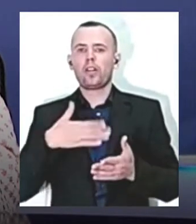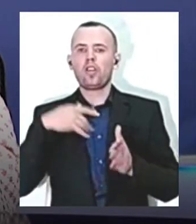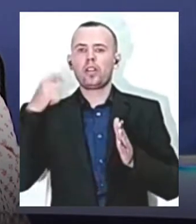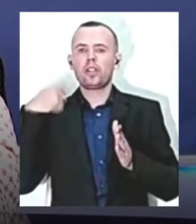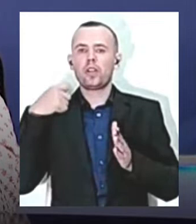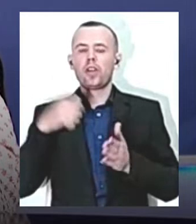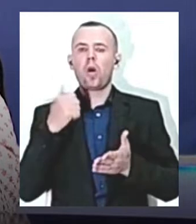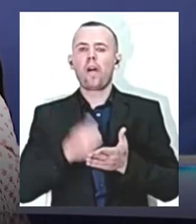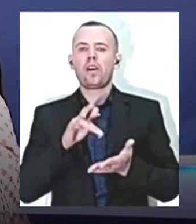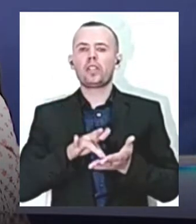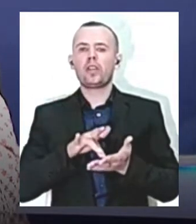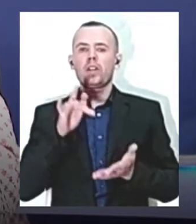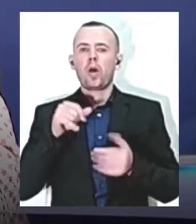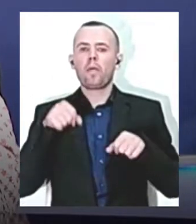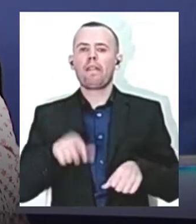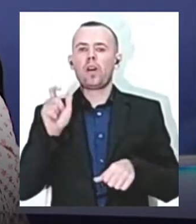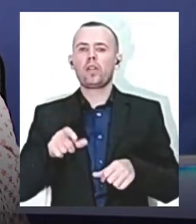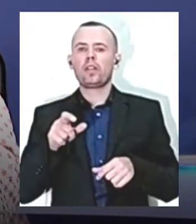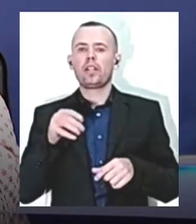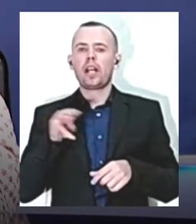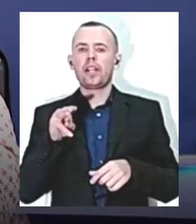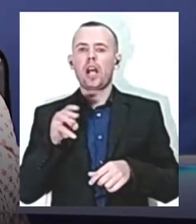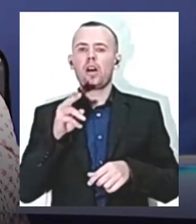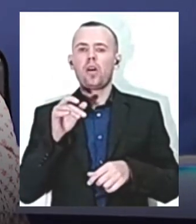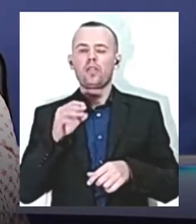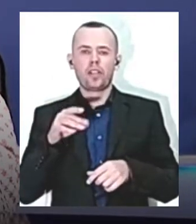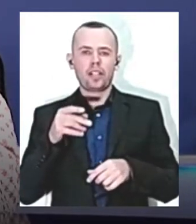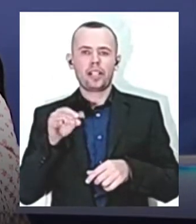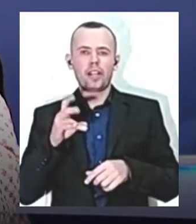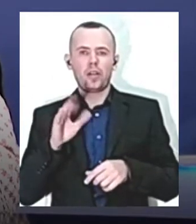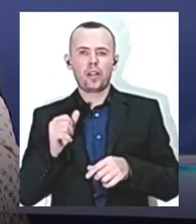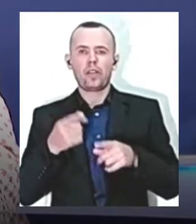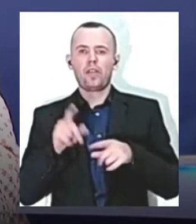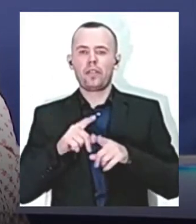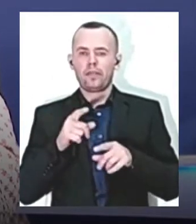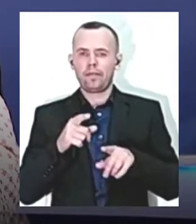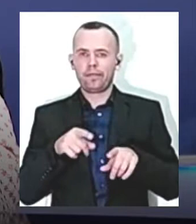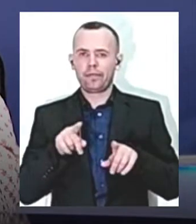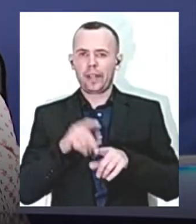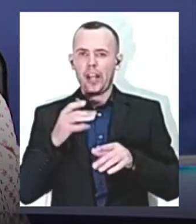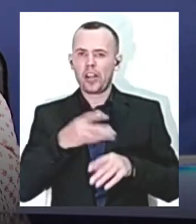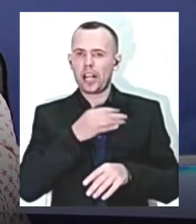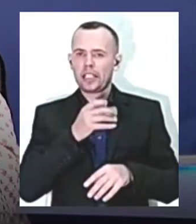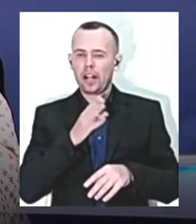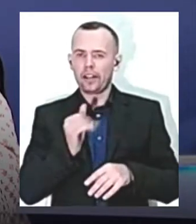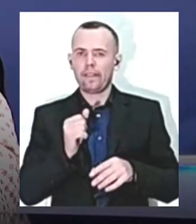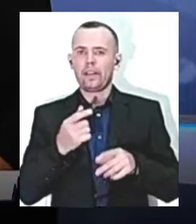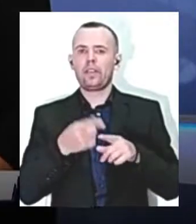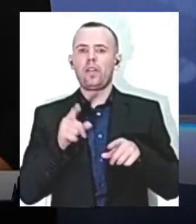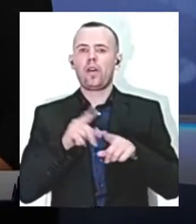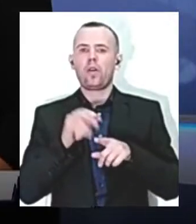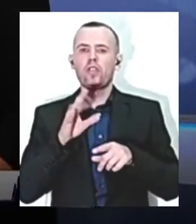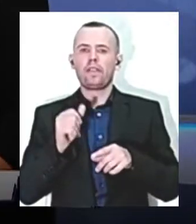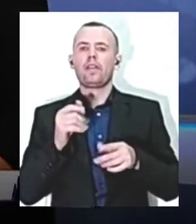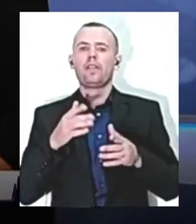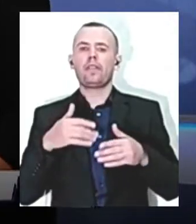людини «Зміна» Тетяна Почончик та аналітик фонду «Демократичні ініціативи» імені Ілька Кучерєва Андрій Сухарина. Вітаю